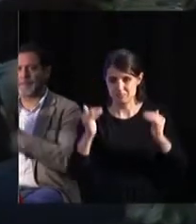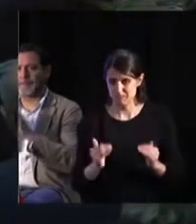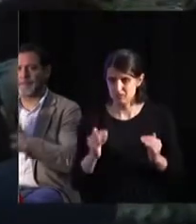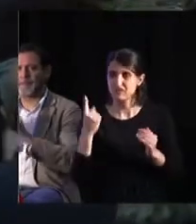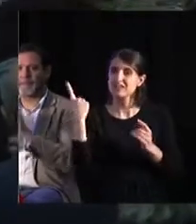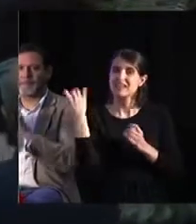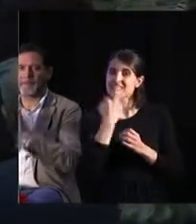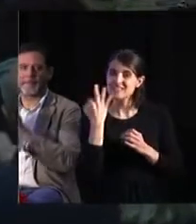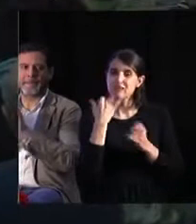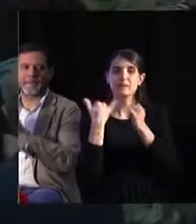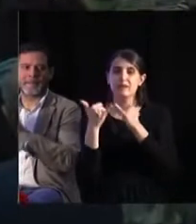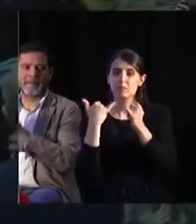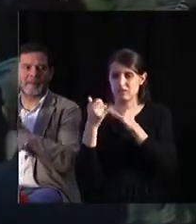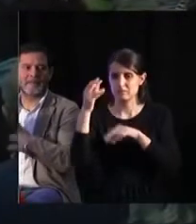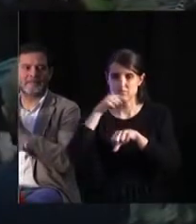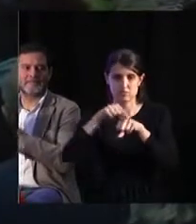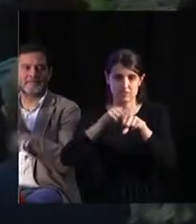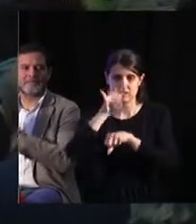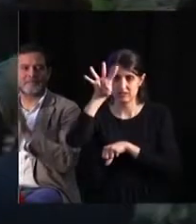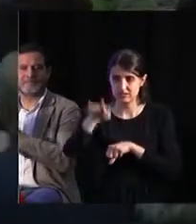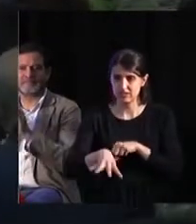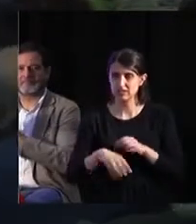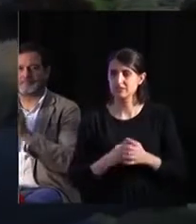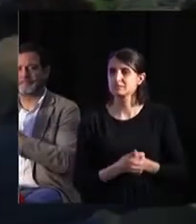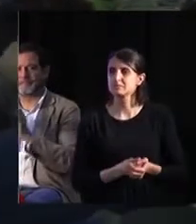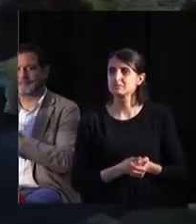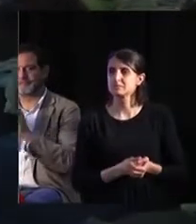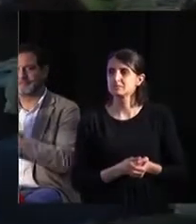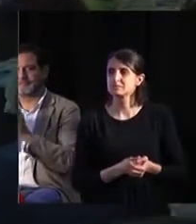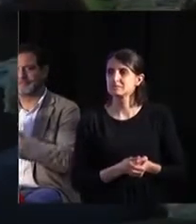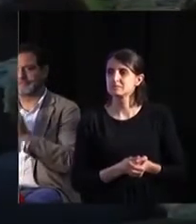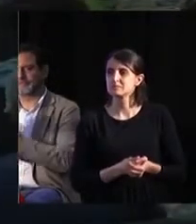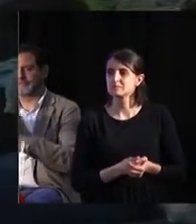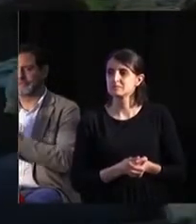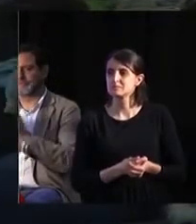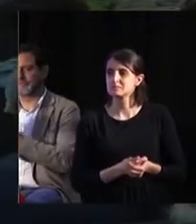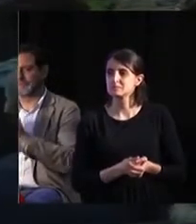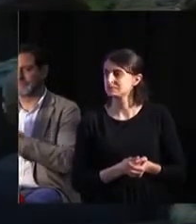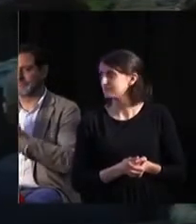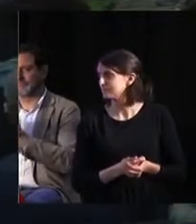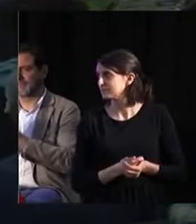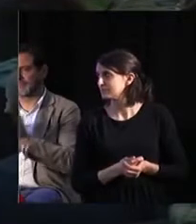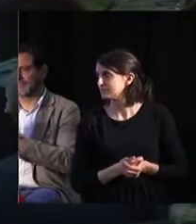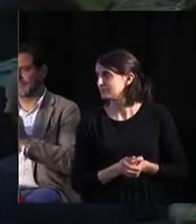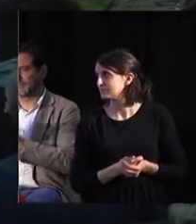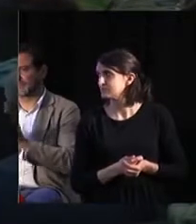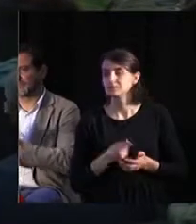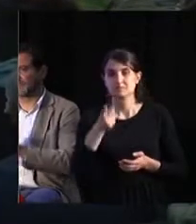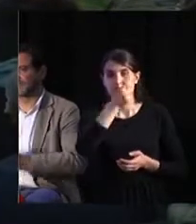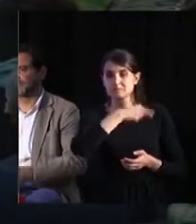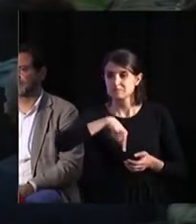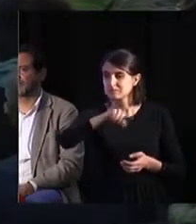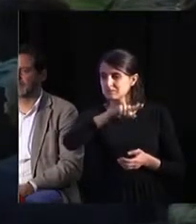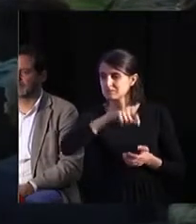Necessitem feminitzar la política catalana. I amb desqualificacions dels adversaris no competirem, són els millors.